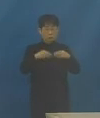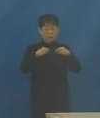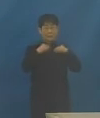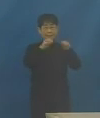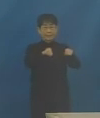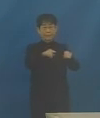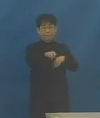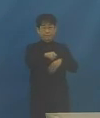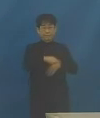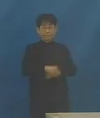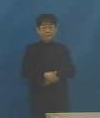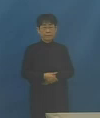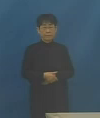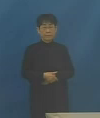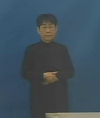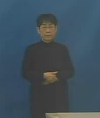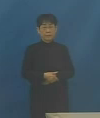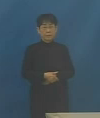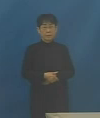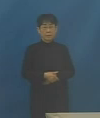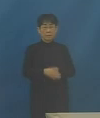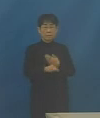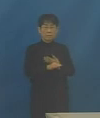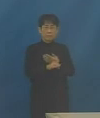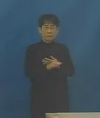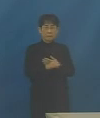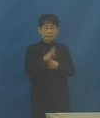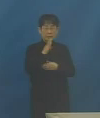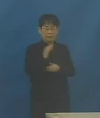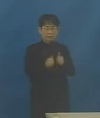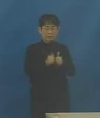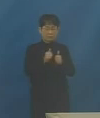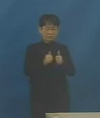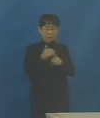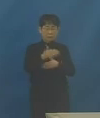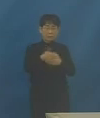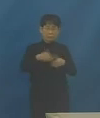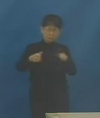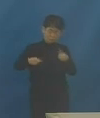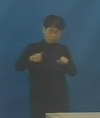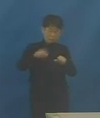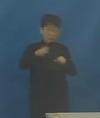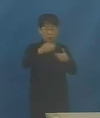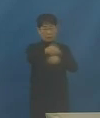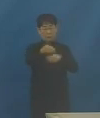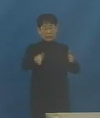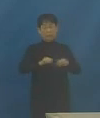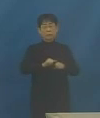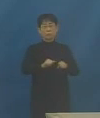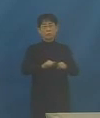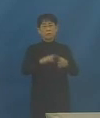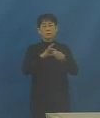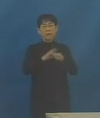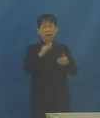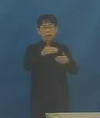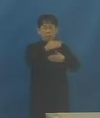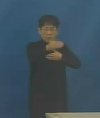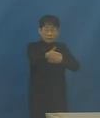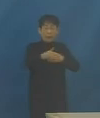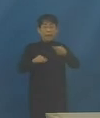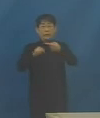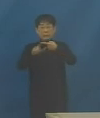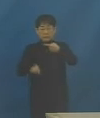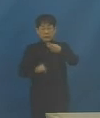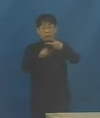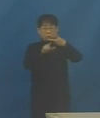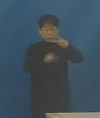いうあのいわば実験室な状態ができるということですよねですからいましばらくこの1月2月はお食事などは結構